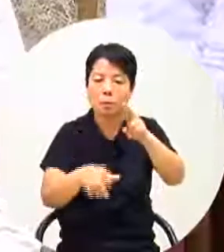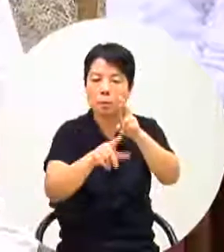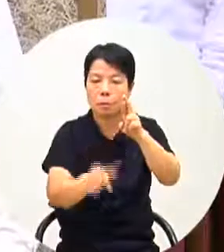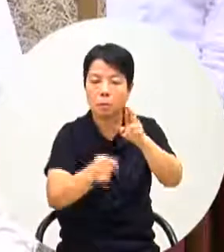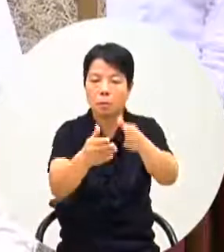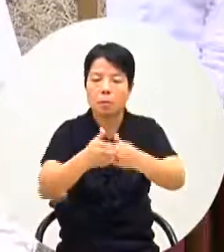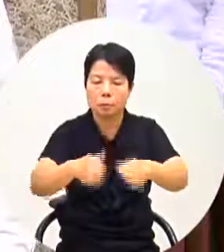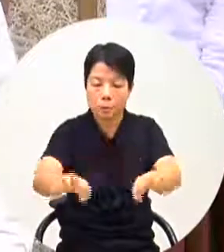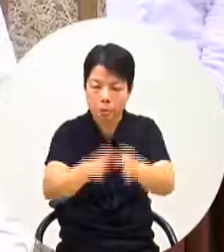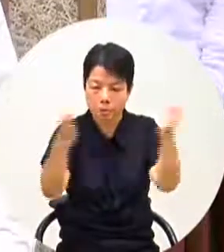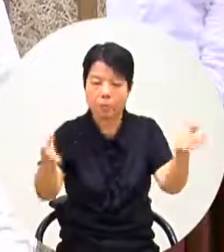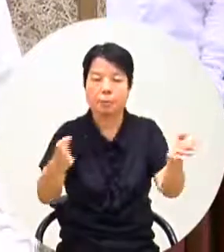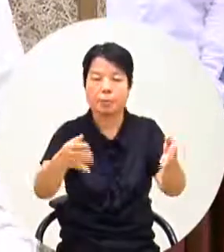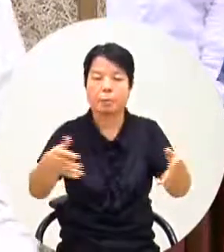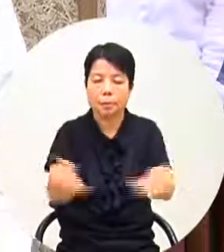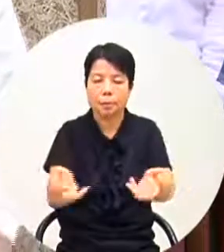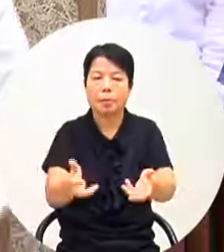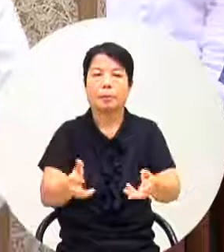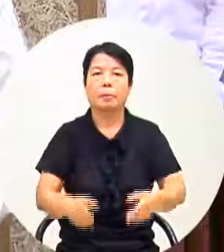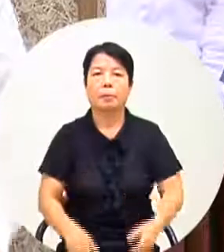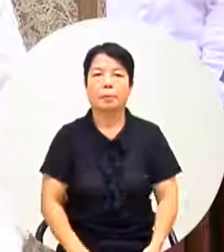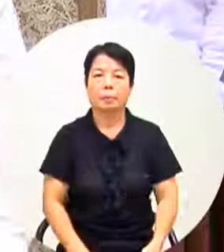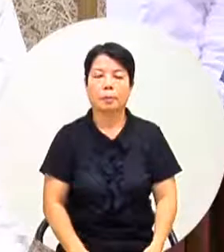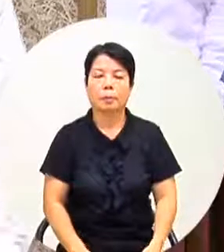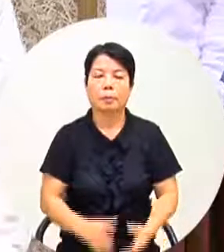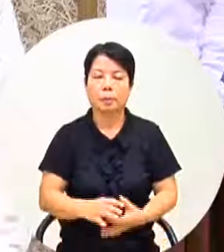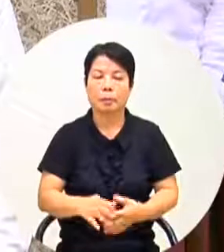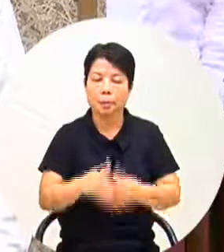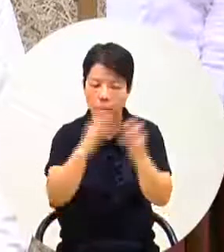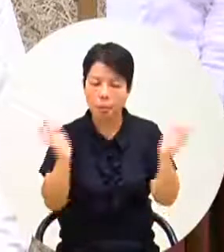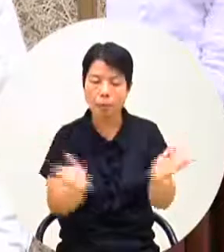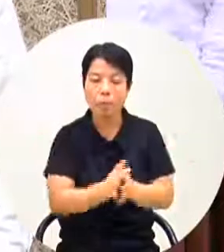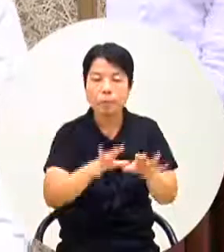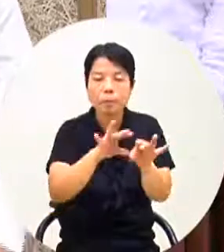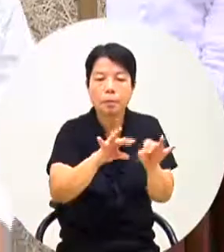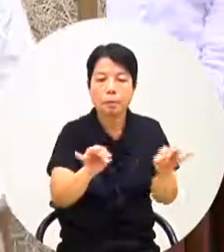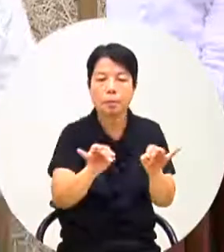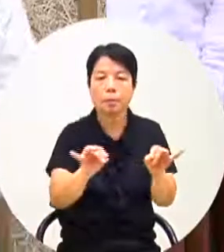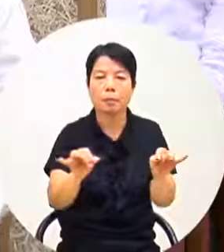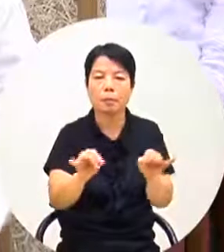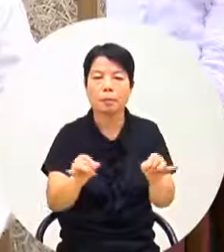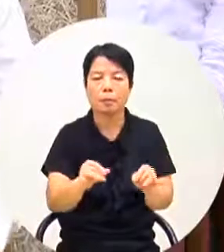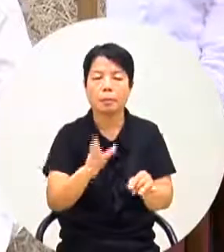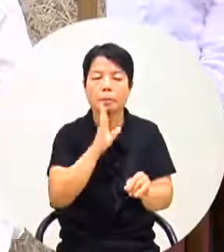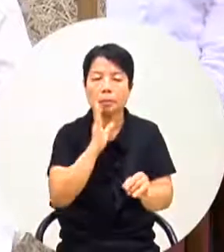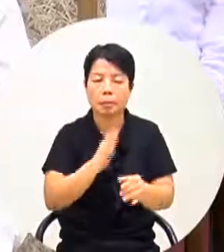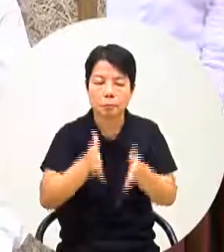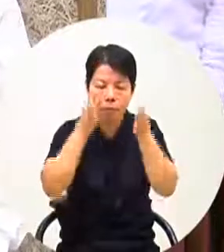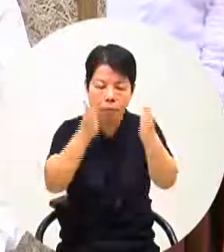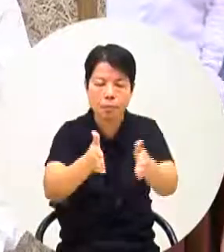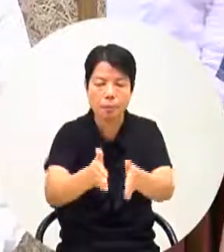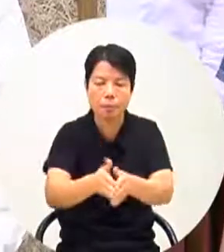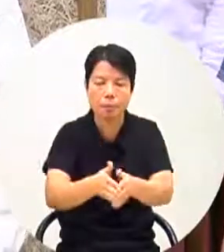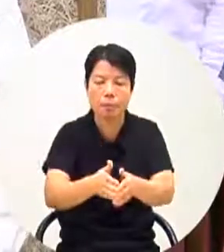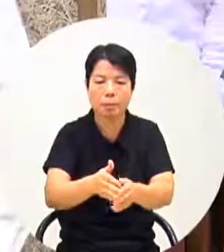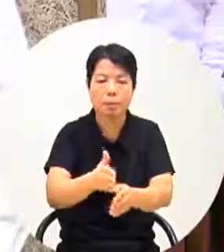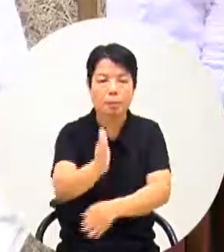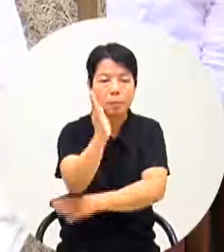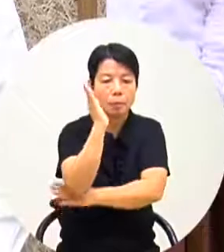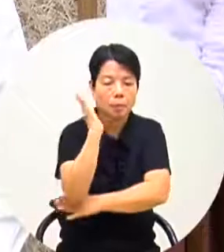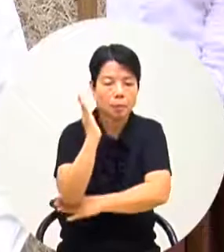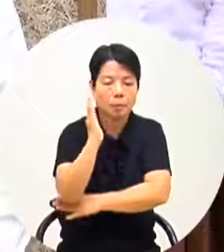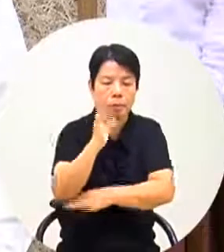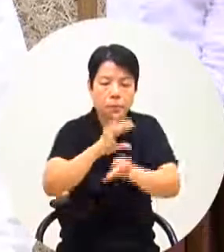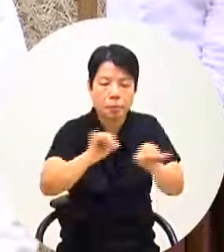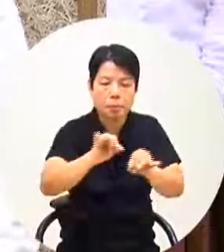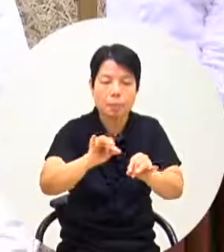工，哦，会来开工，所以整体土地。是以公有土地为原则啦，